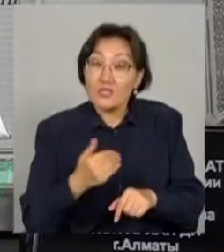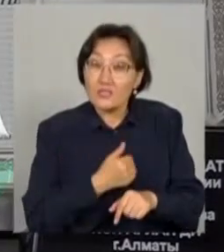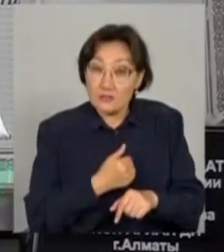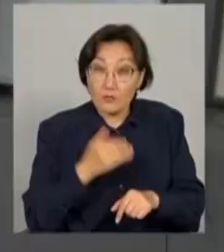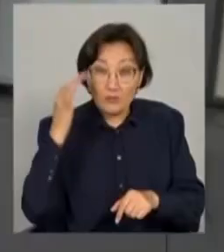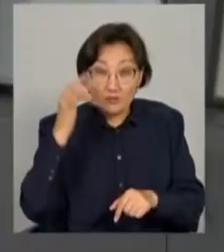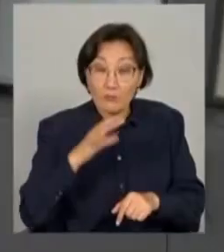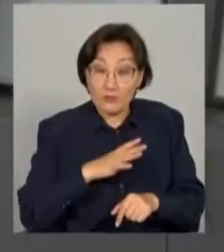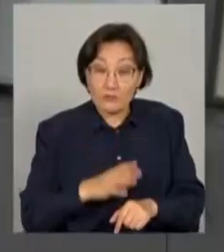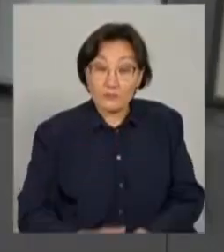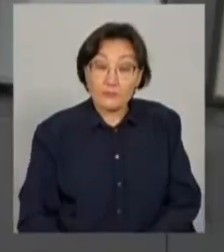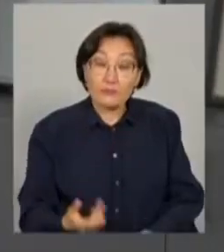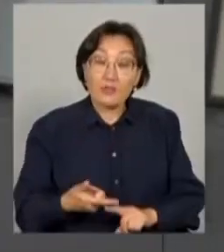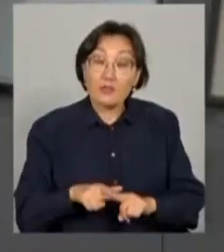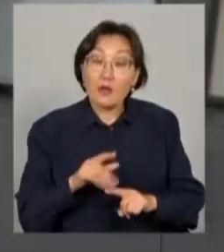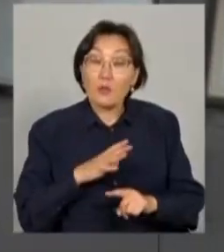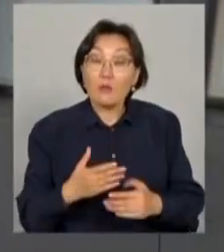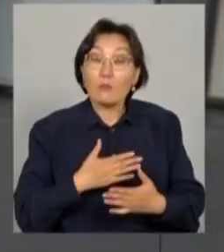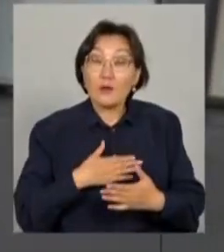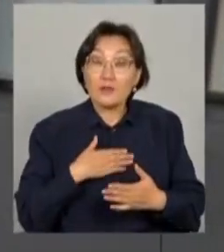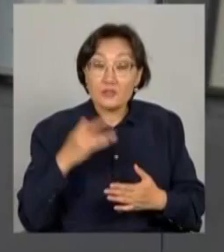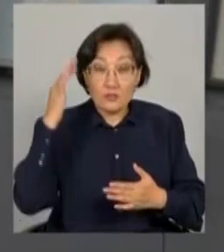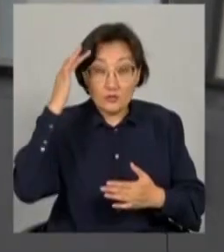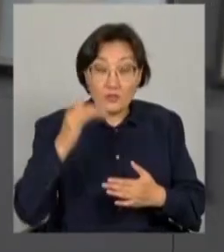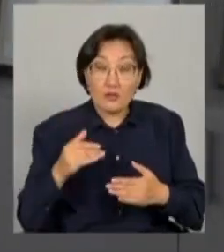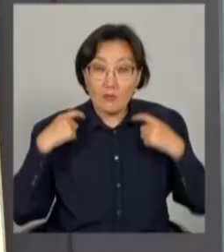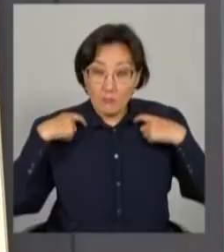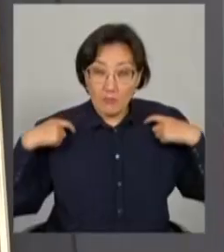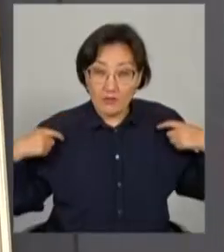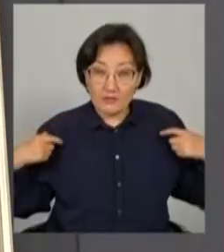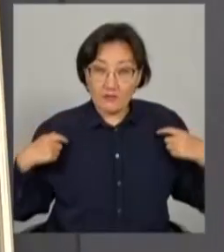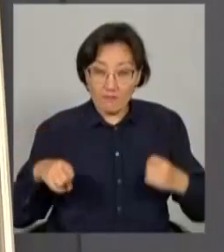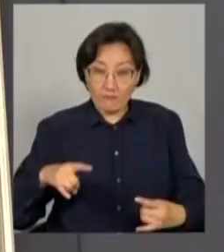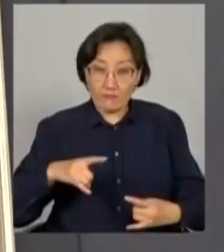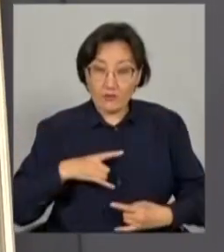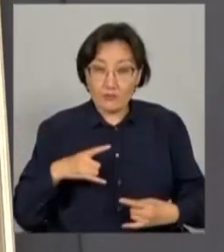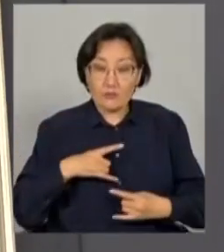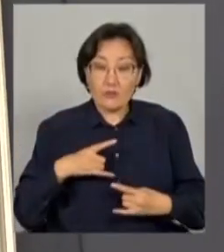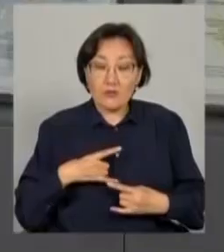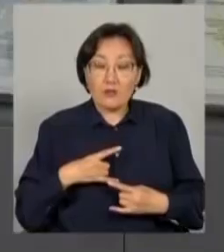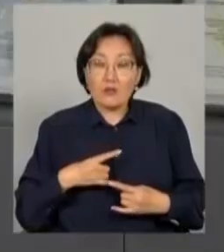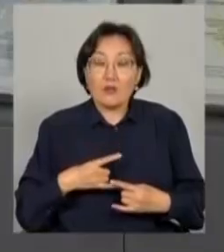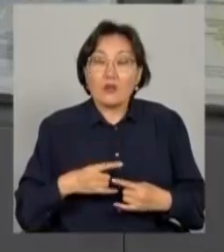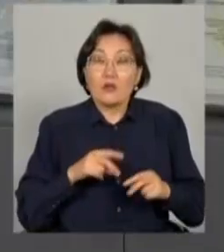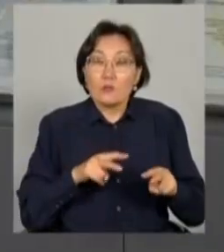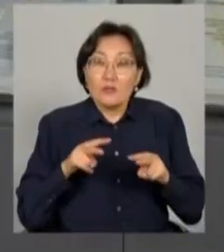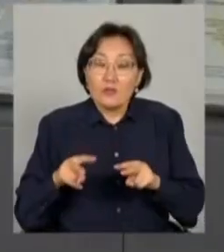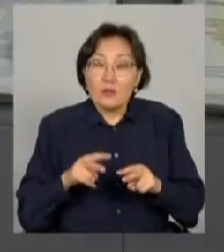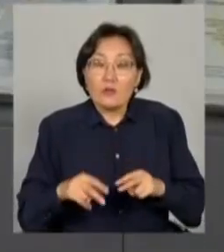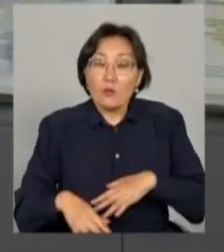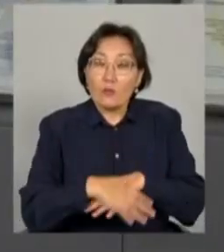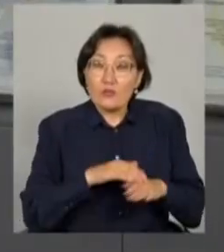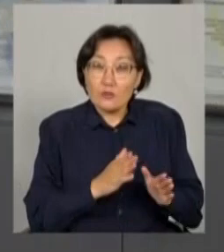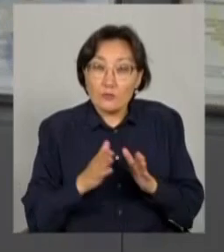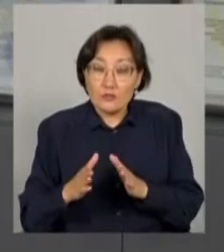мечта. Это была моя мечта – носить погоны, именно форму, осуществлять охрану общественного порядка, бороться